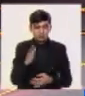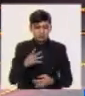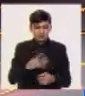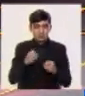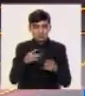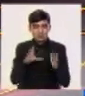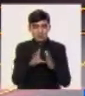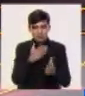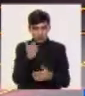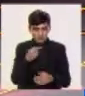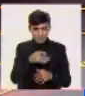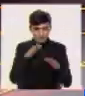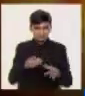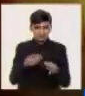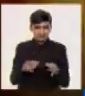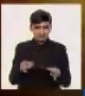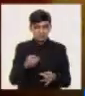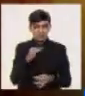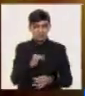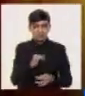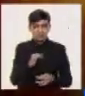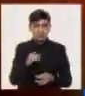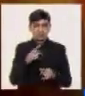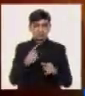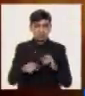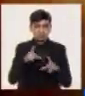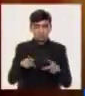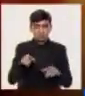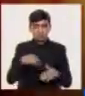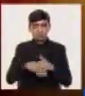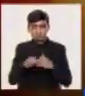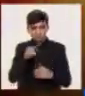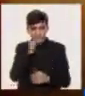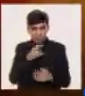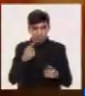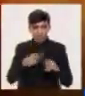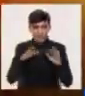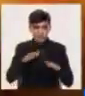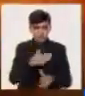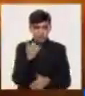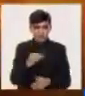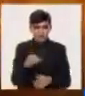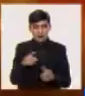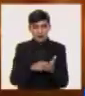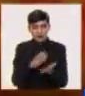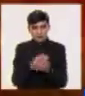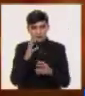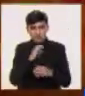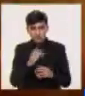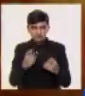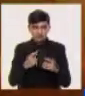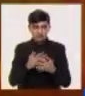нет электричества, сыро. Но пойти людям некуда, к тому же они опасаются мародерства. Материал Эльмиры